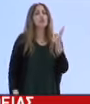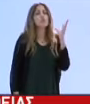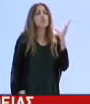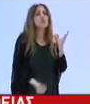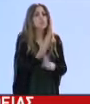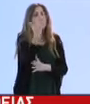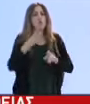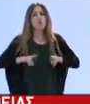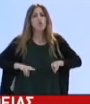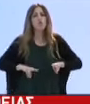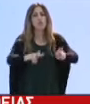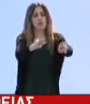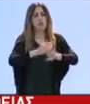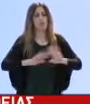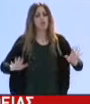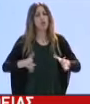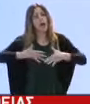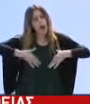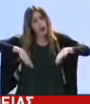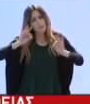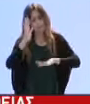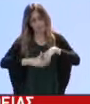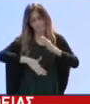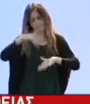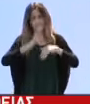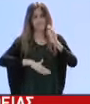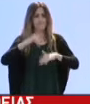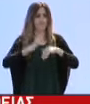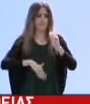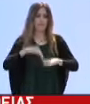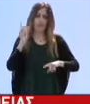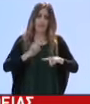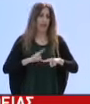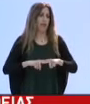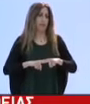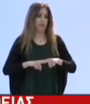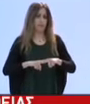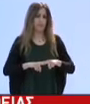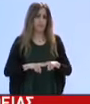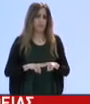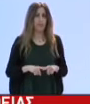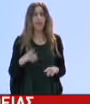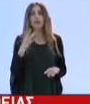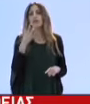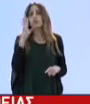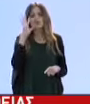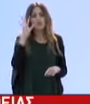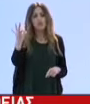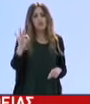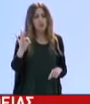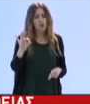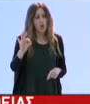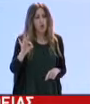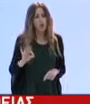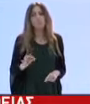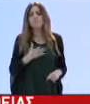δημιουργικός κύκλος ανασυγκρότησης για να ανακτήσουμε τη χαμένη ατομική αλλά και